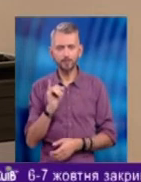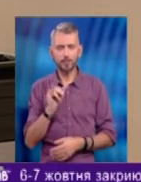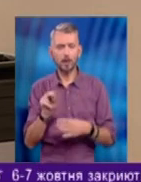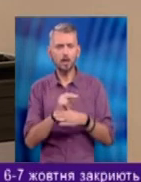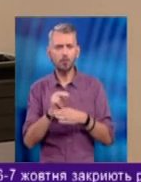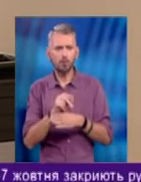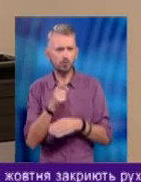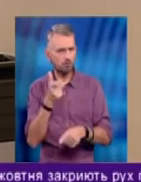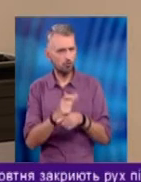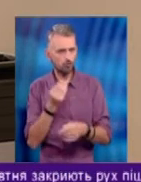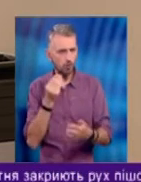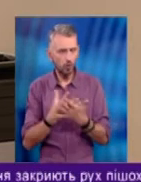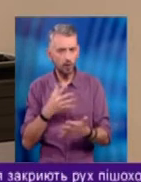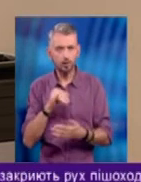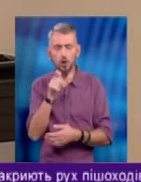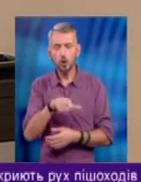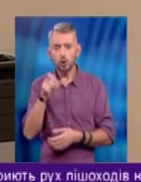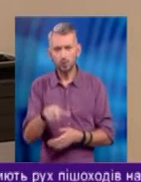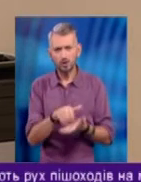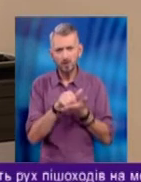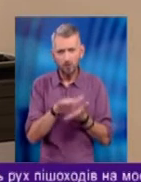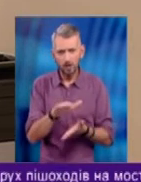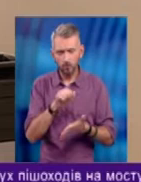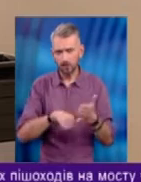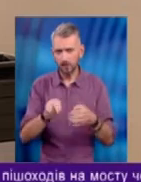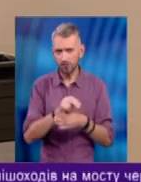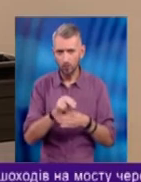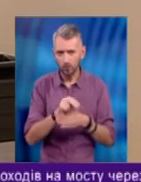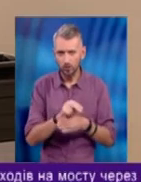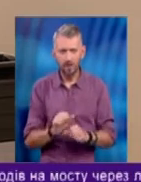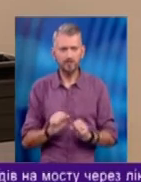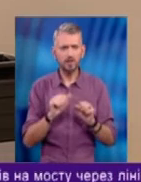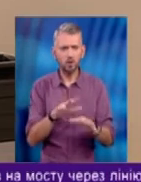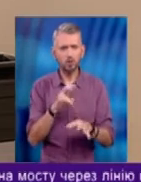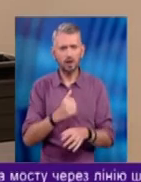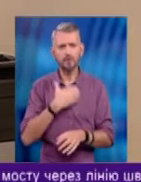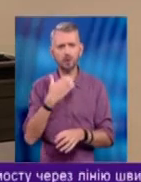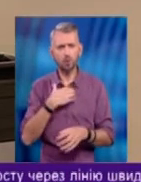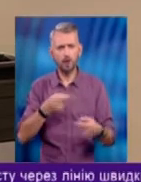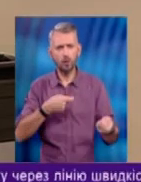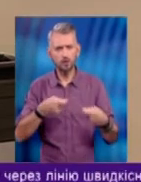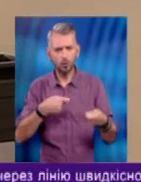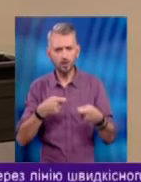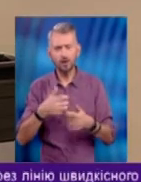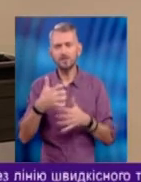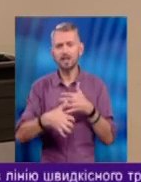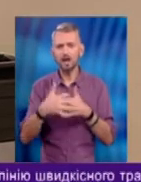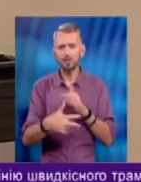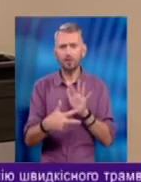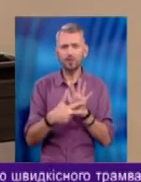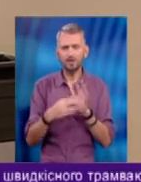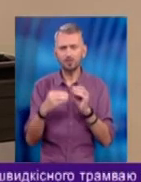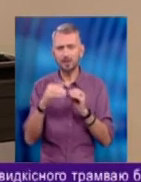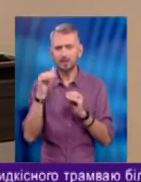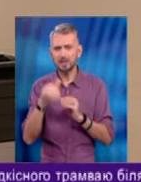ремонт там дуже дорогий, і люди відмовляються від ремонту, віддають їх на страхові аукціони. В середньому